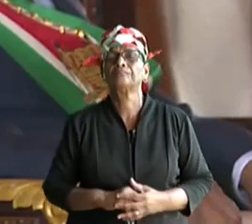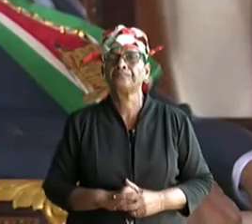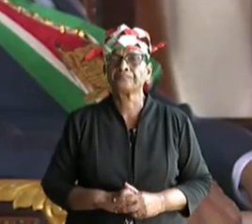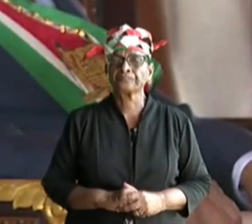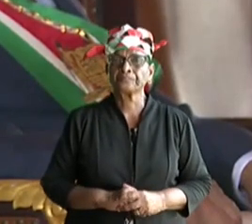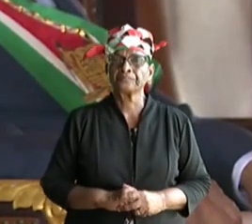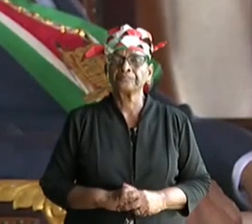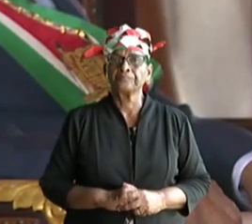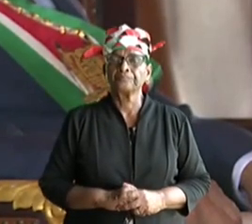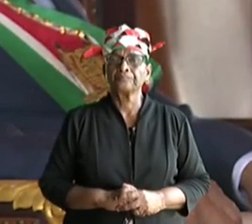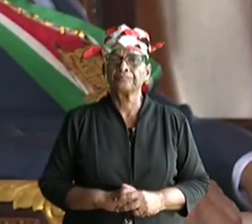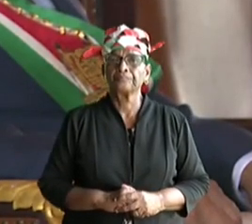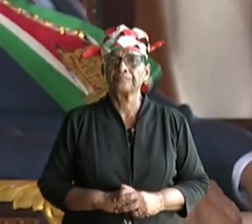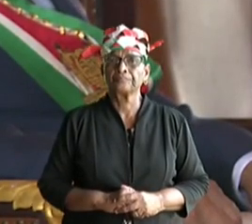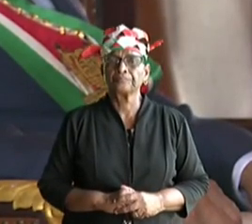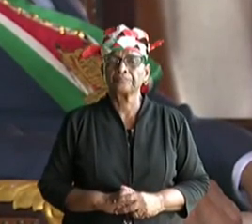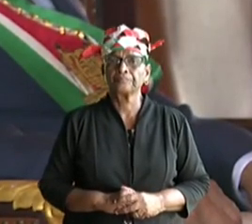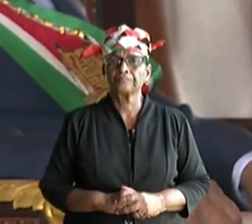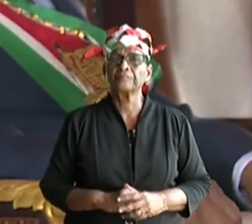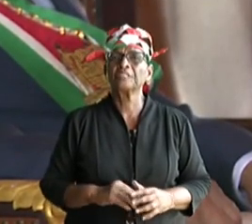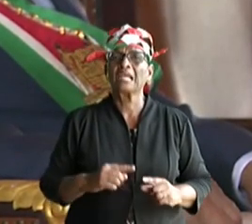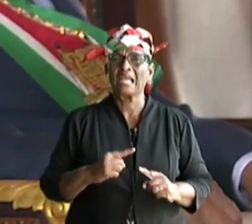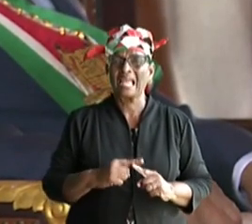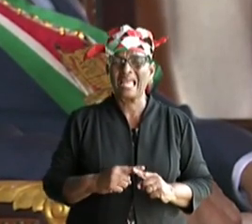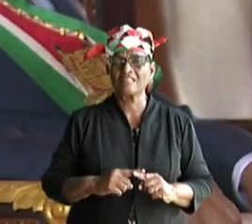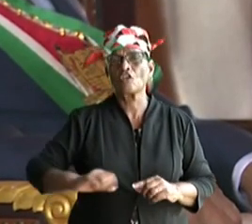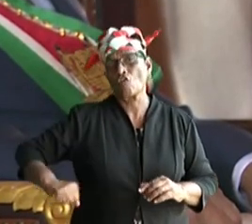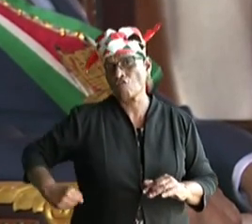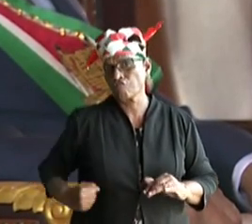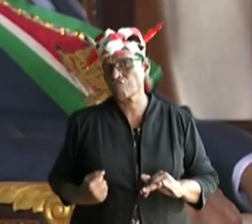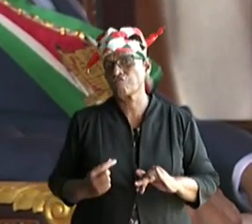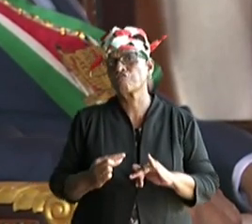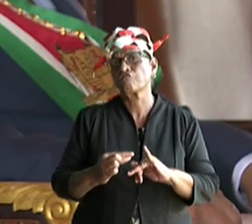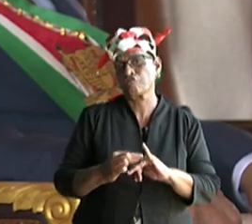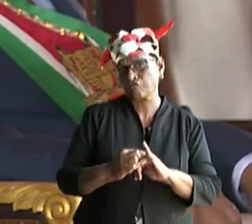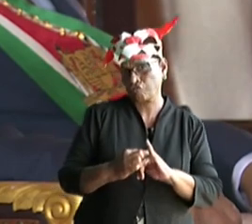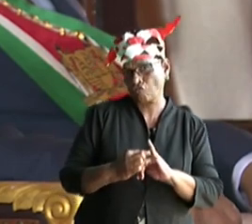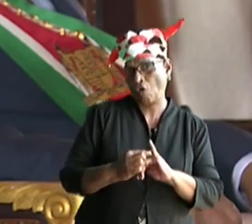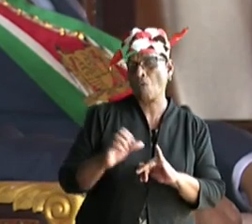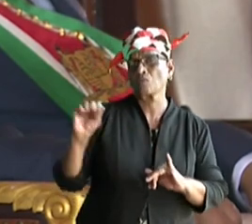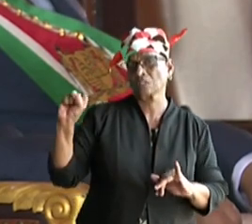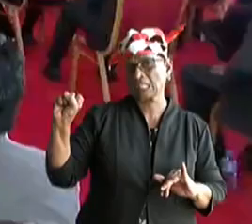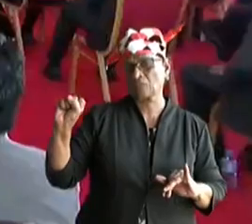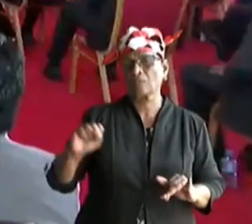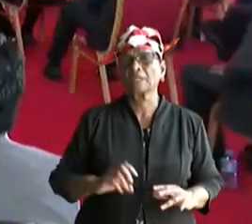Prasad Santokhi. En First Lady Melissa Santoki,